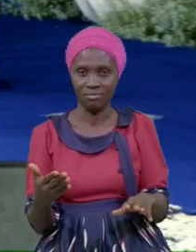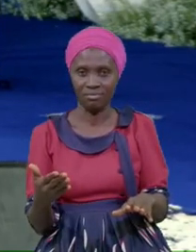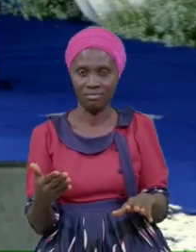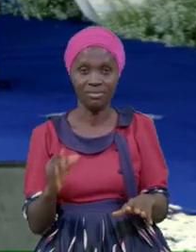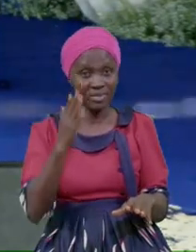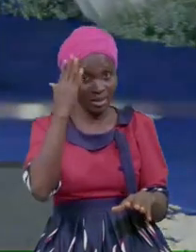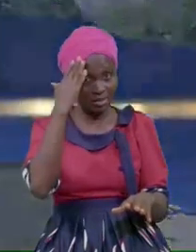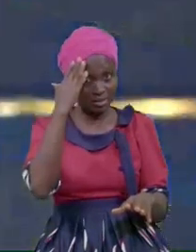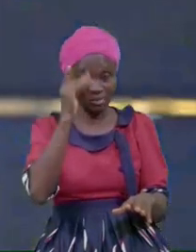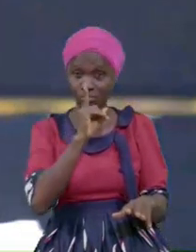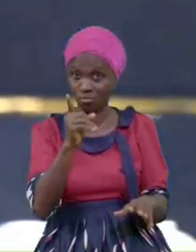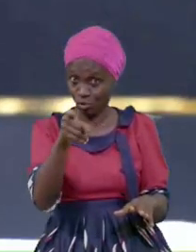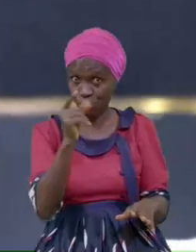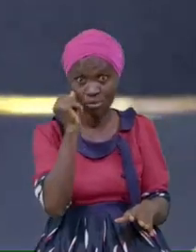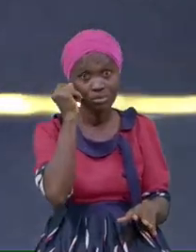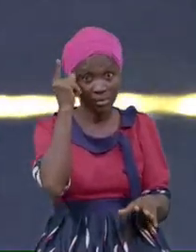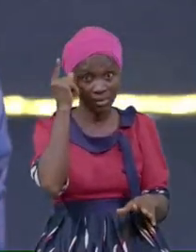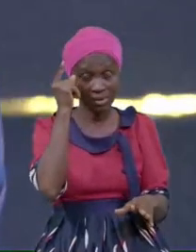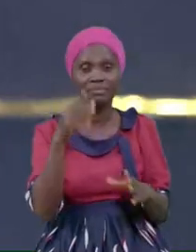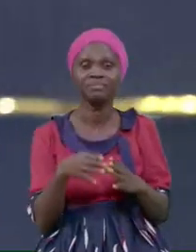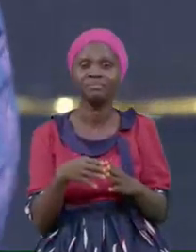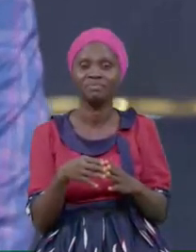Je suis que vous comprenez. Maintenant,